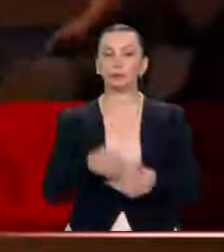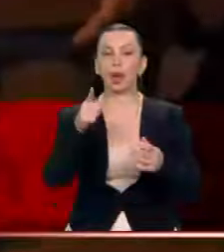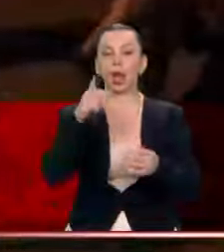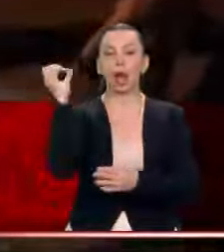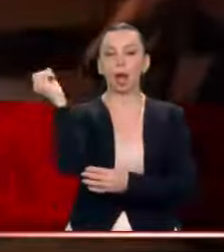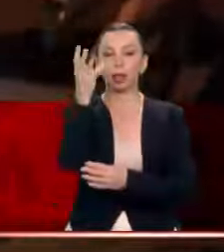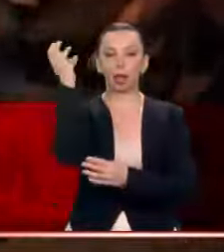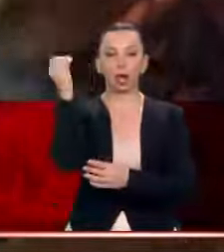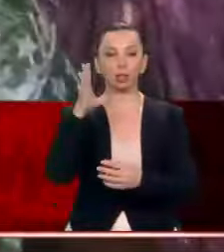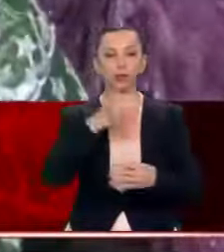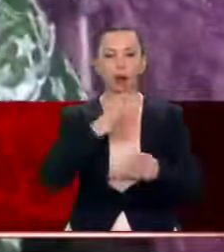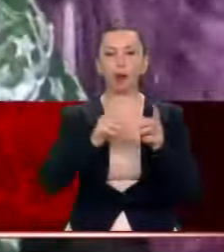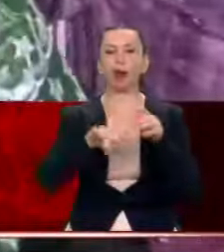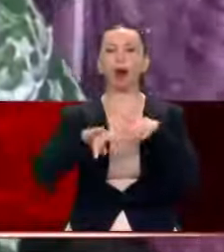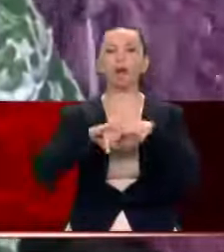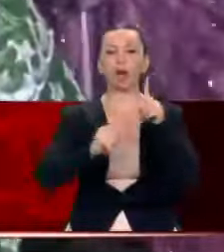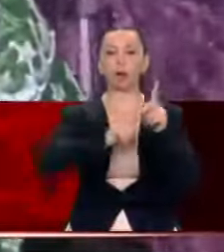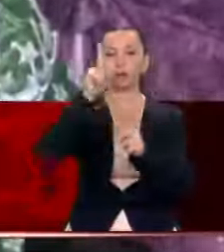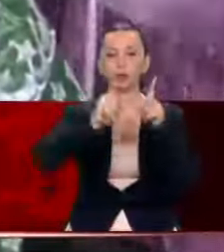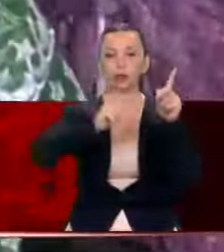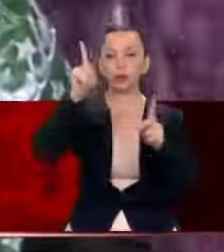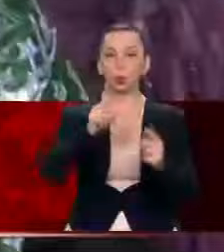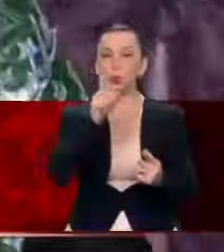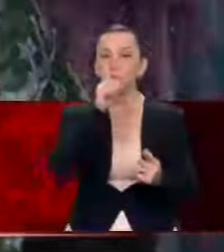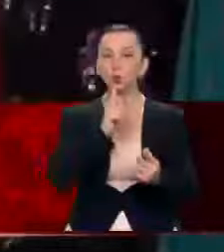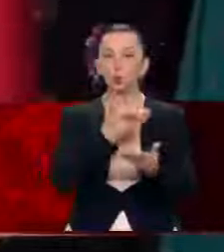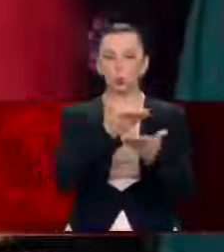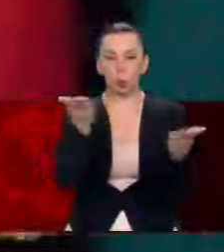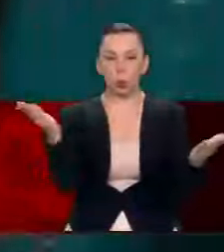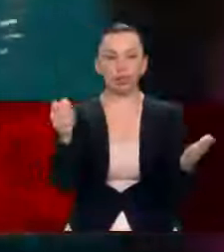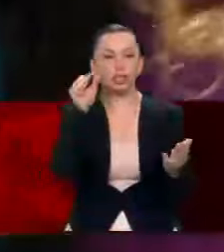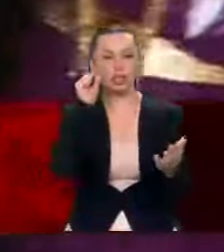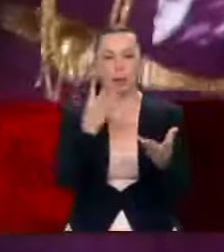Meşaleler yakıldı, havai fişekler atıldı. Yüzlerce kişi bir araya geldi.